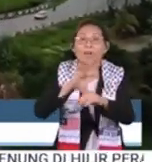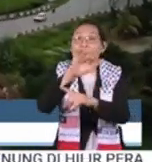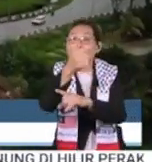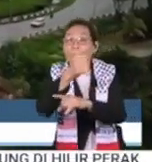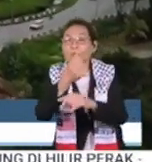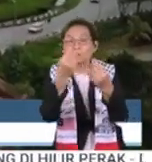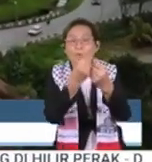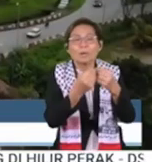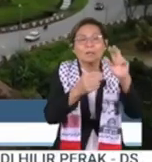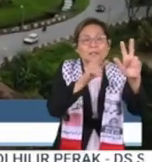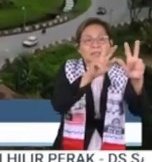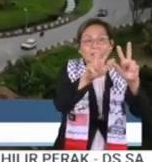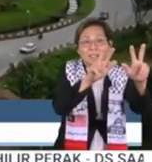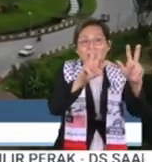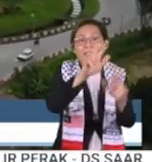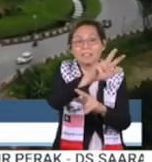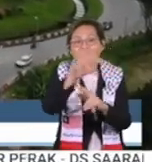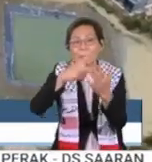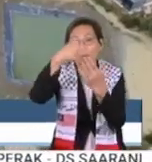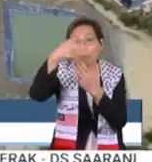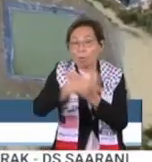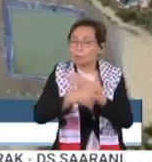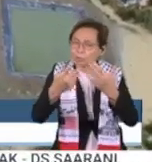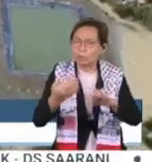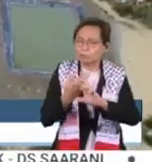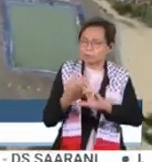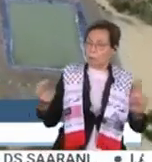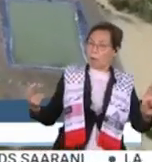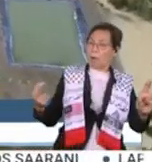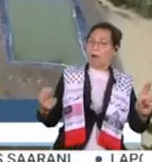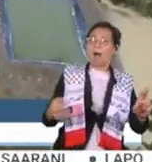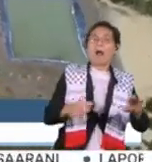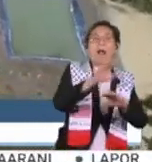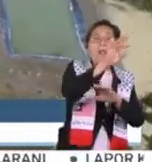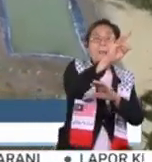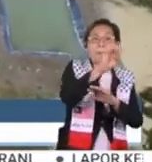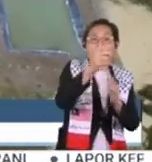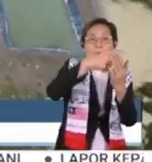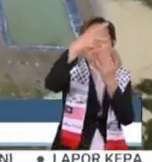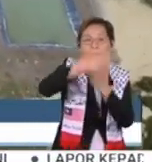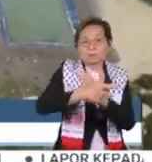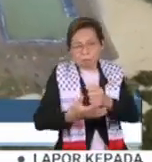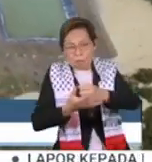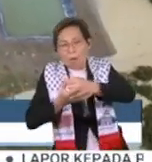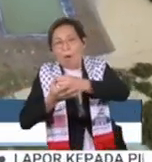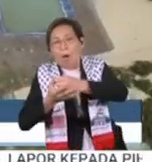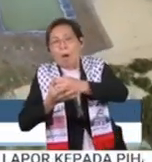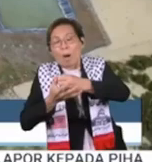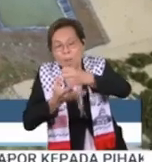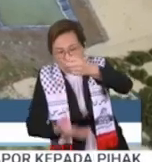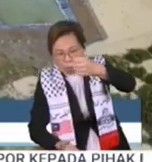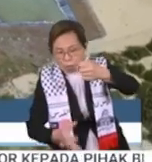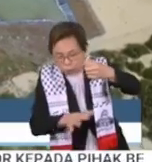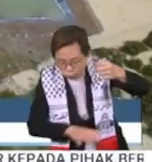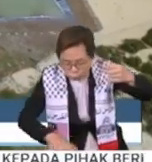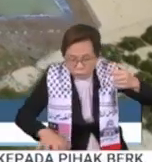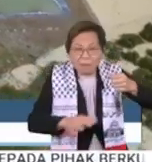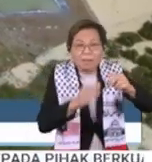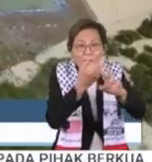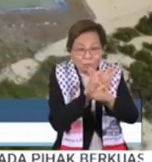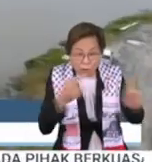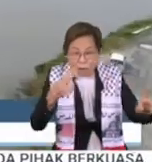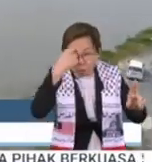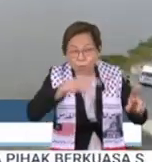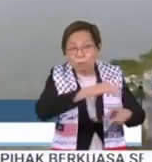lepas, sejumlah 33 projek-projek fizikal telah siap dari 80 projek yang diperuntukkan di seluruh Serian.